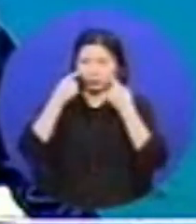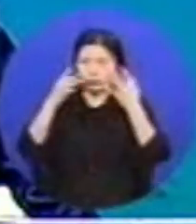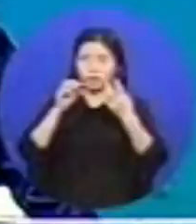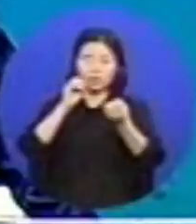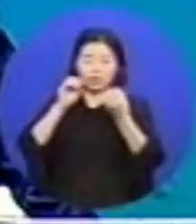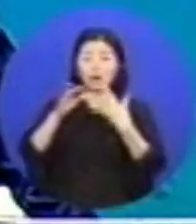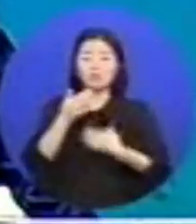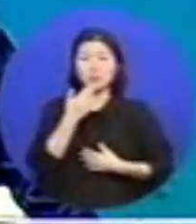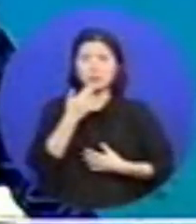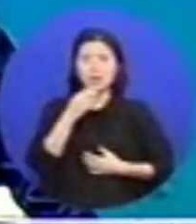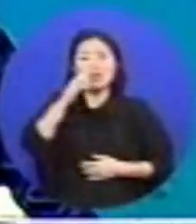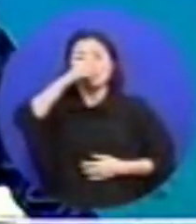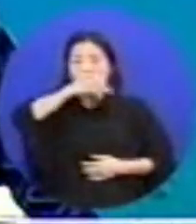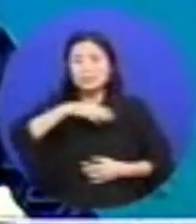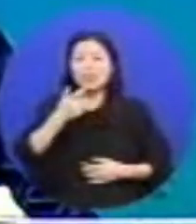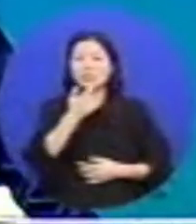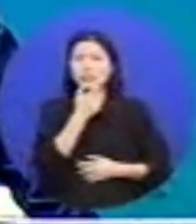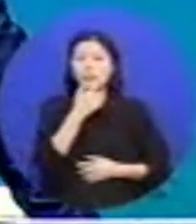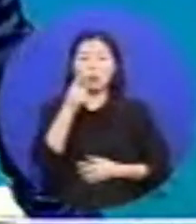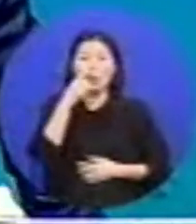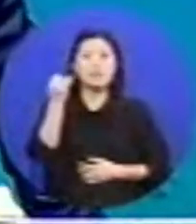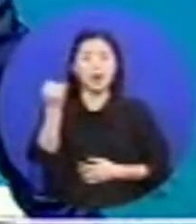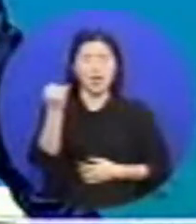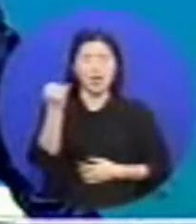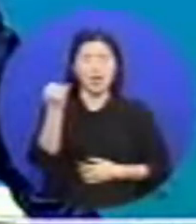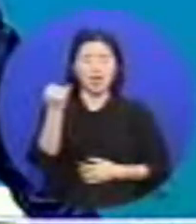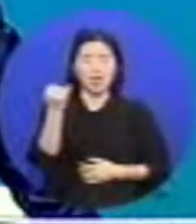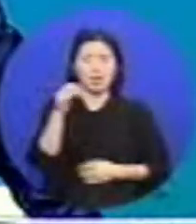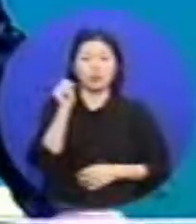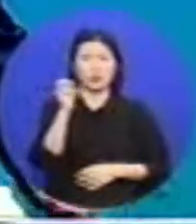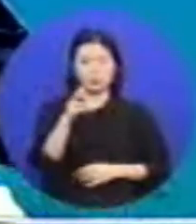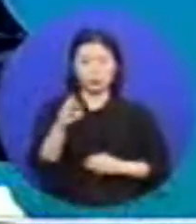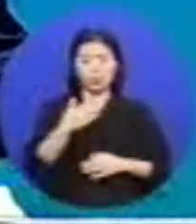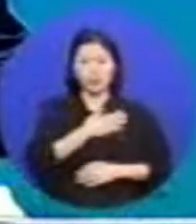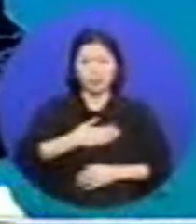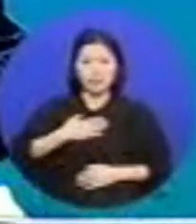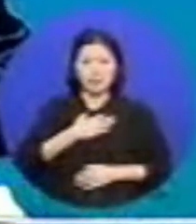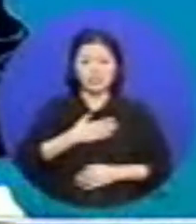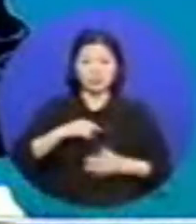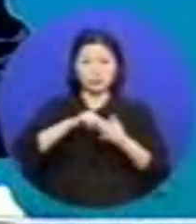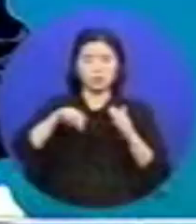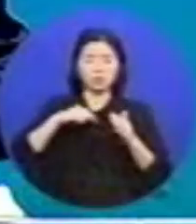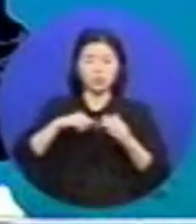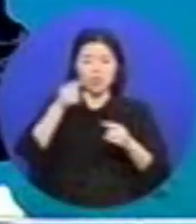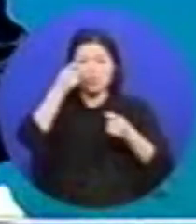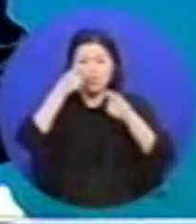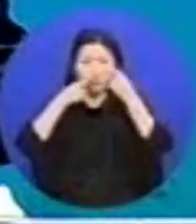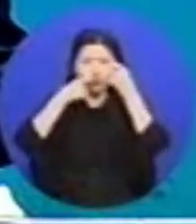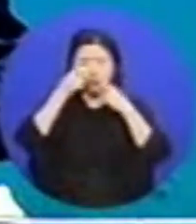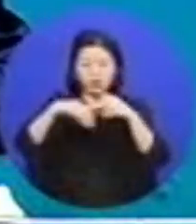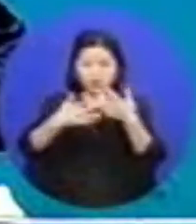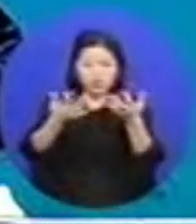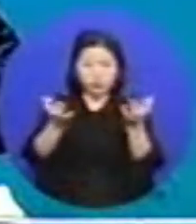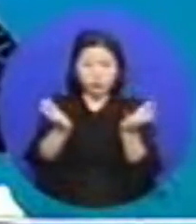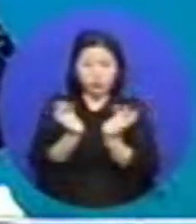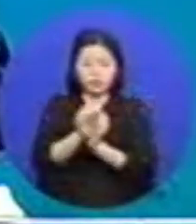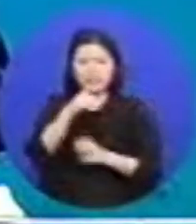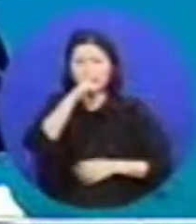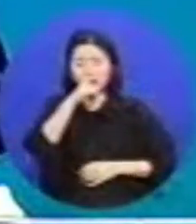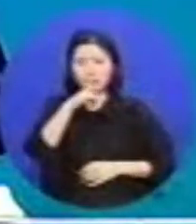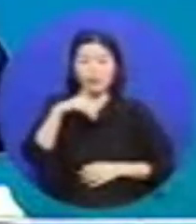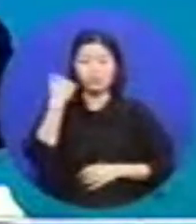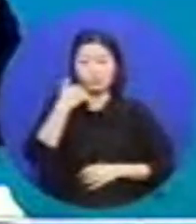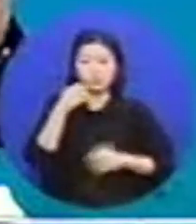거야, 엄마가. 또 가슴에 눈물 보따리가 있어요. 누구랑